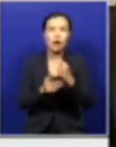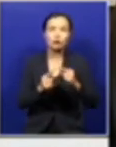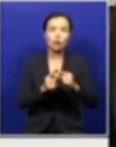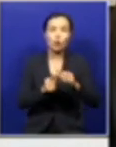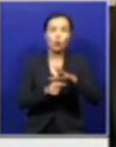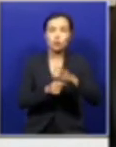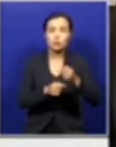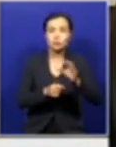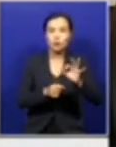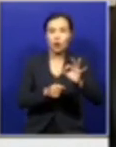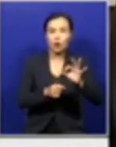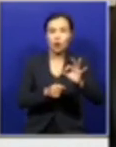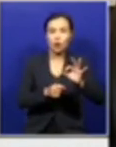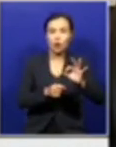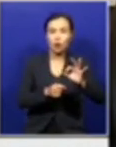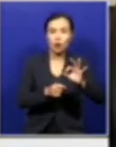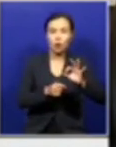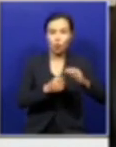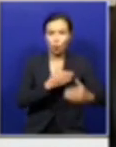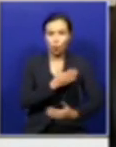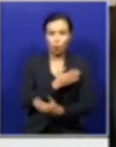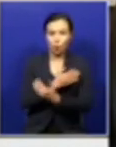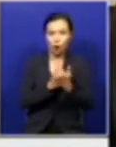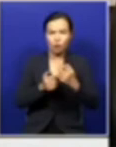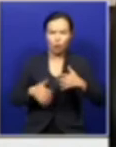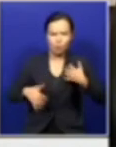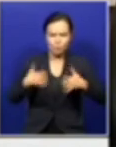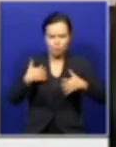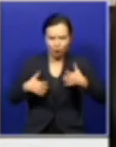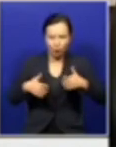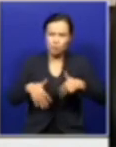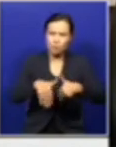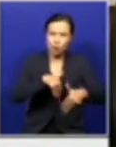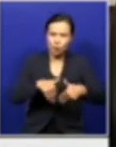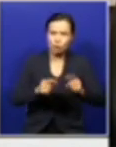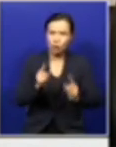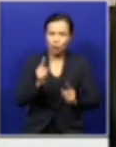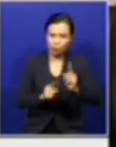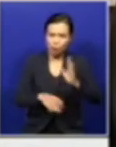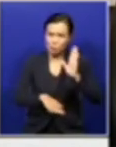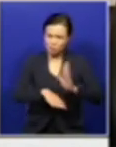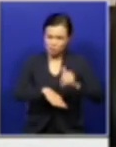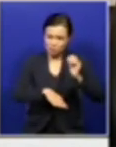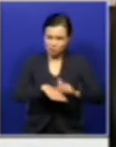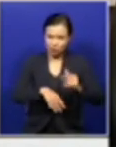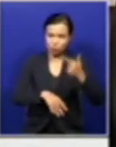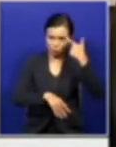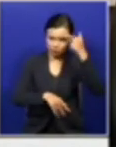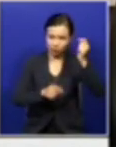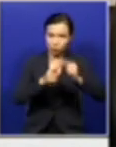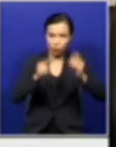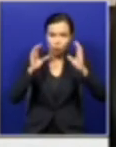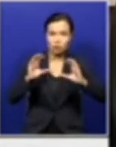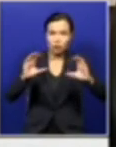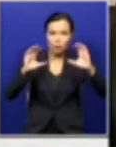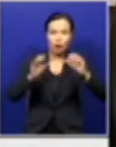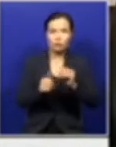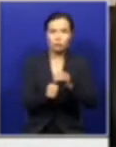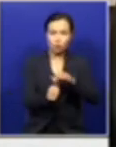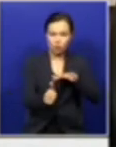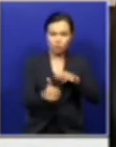19ในเรื่องวัดเรื่องความเดือดร้อนของประชาชนมาวัดความสามารถของรัฐบาลวัดความเป็นผู้นำข